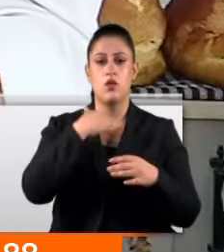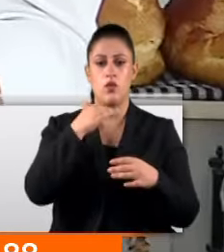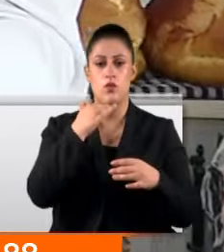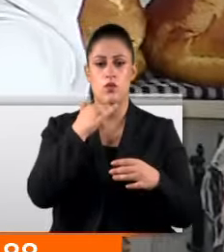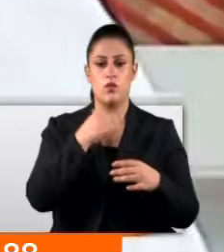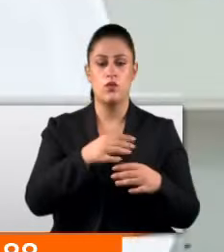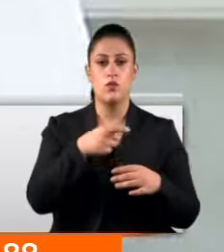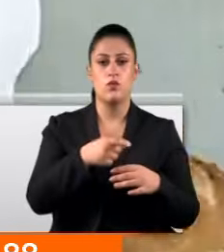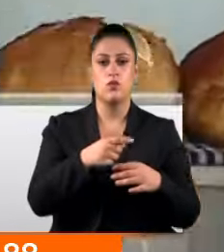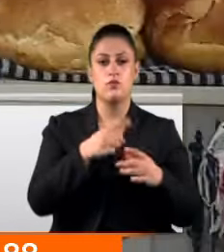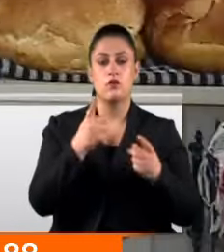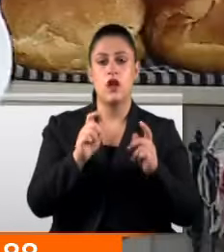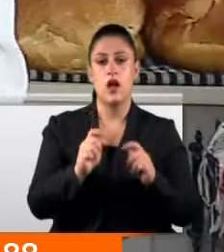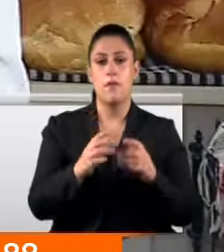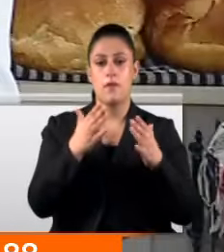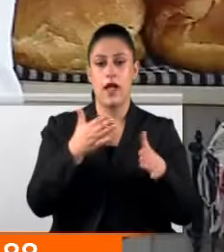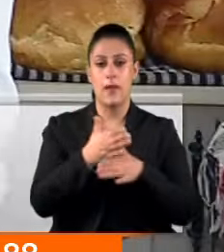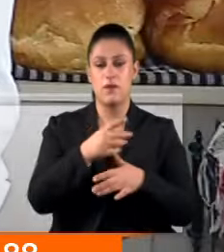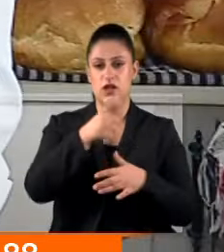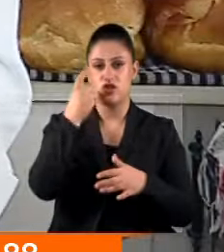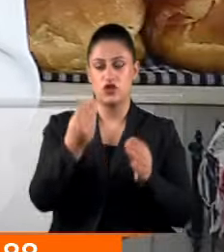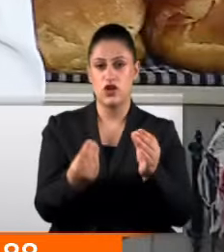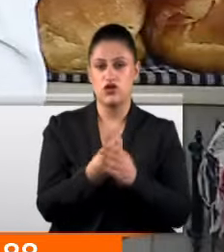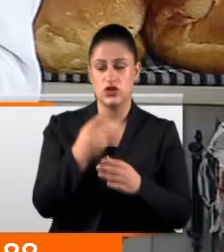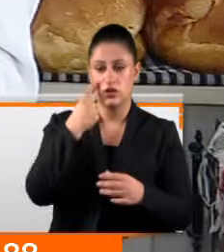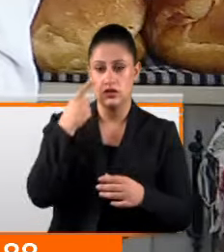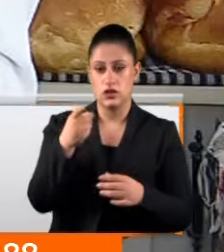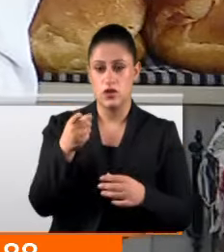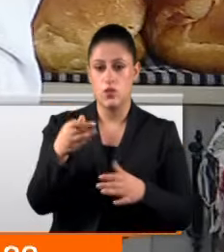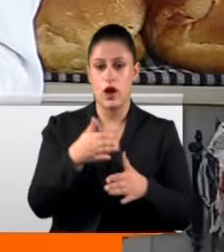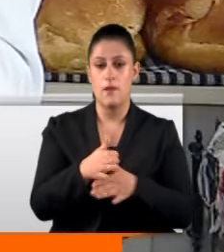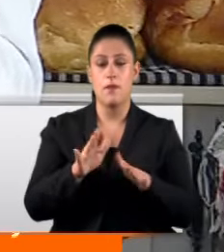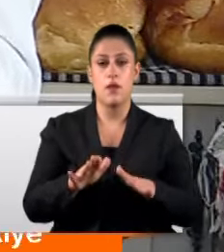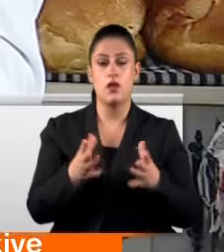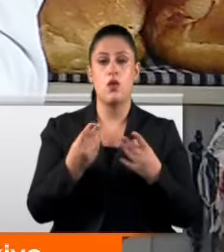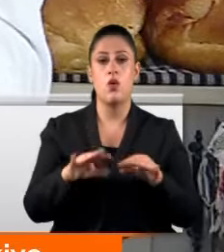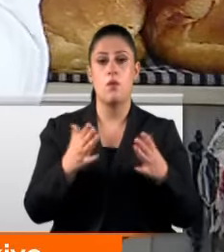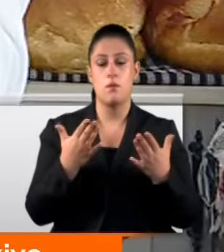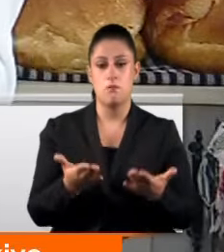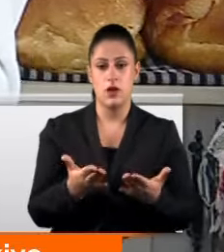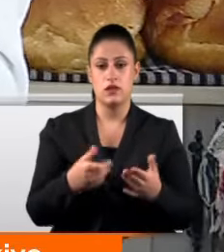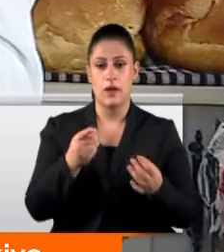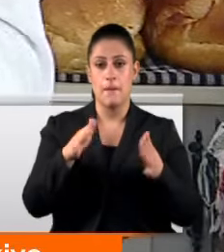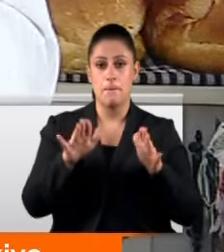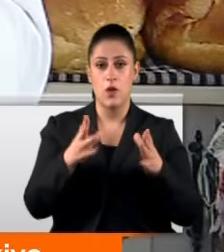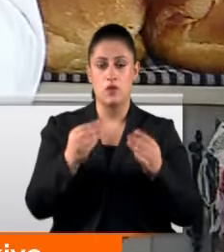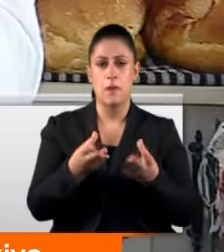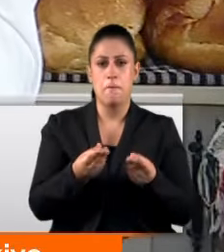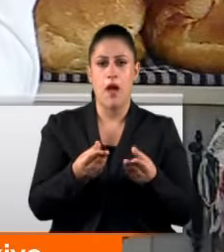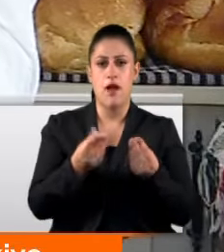etiket vuramayız. Ekmek orada sıcak çıktı şekilde biz bu ekmeği bekletemeyiz. Beklettiğimiz şekilde bayata